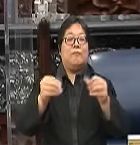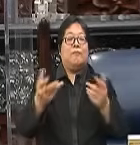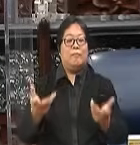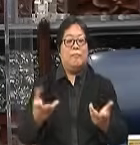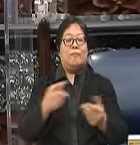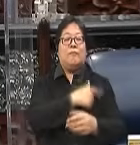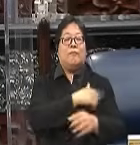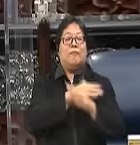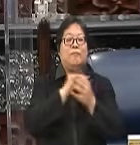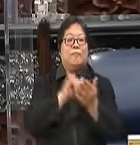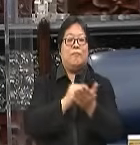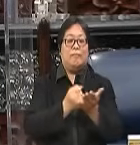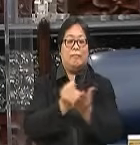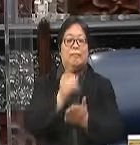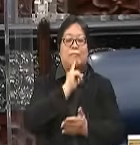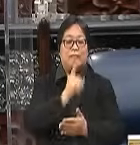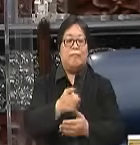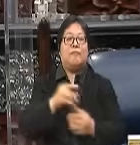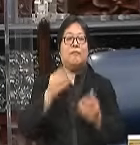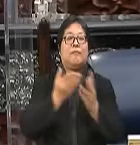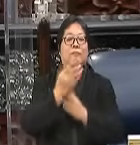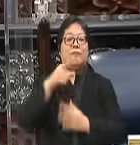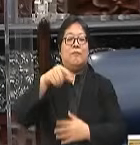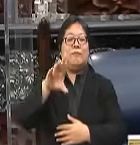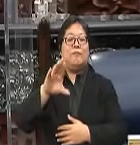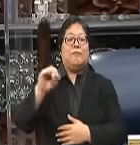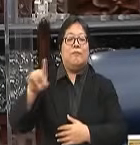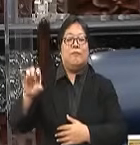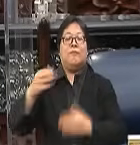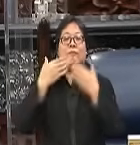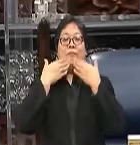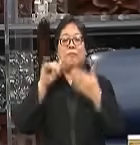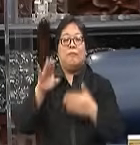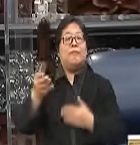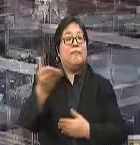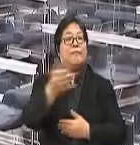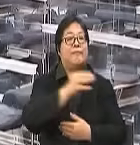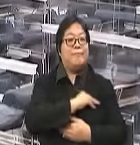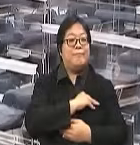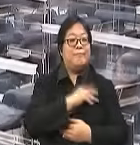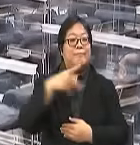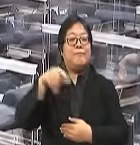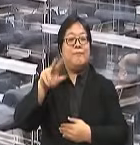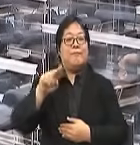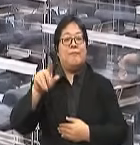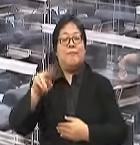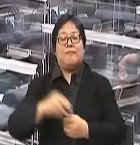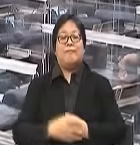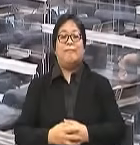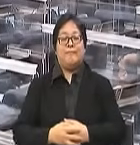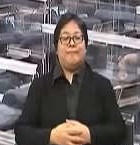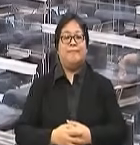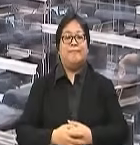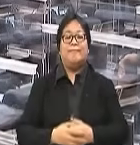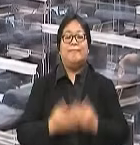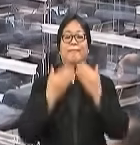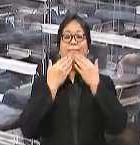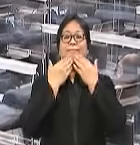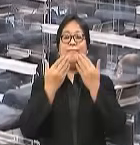adalah tulen melalui qwords.com kasih yang mana fashion retailer pandan kasih